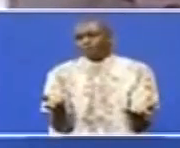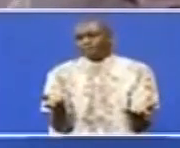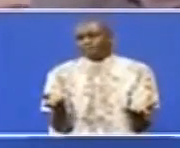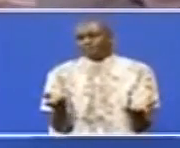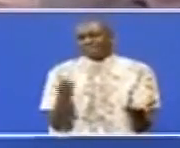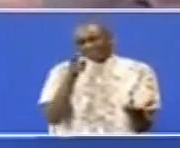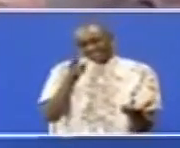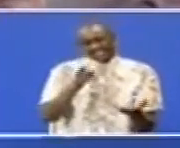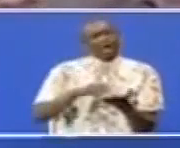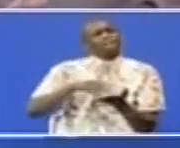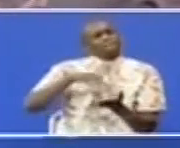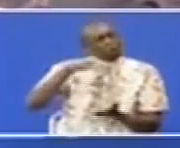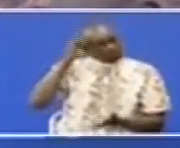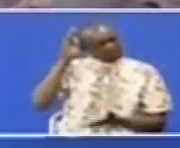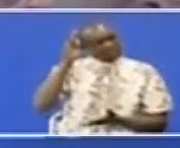on one of the most